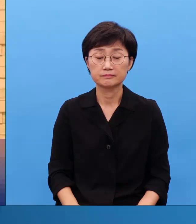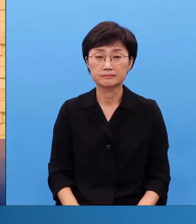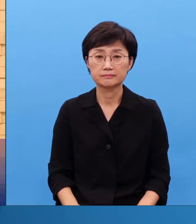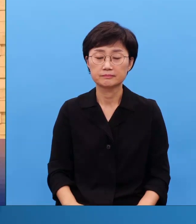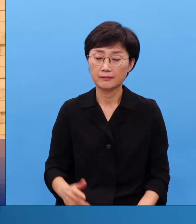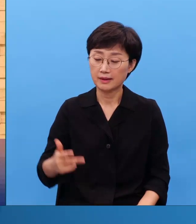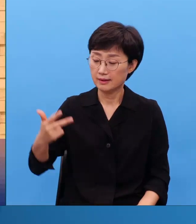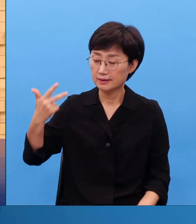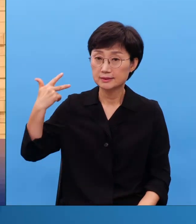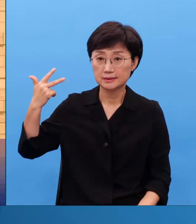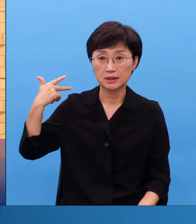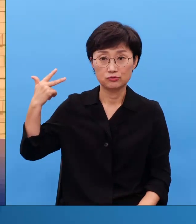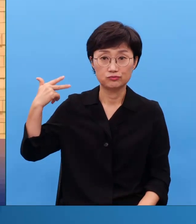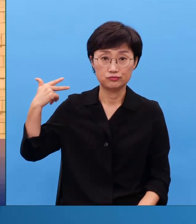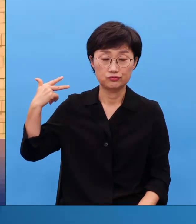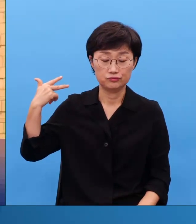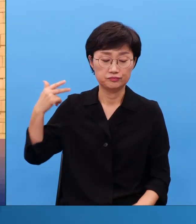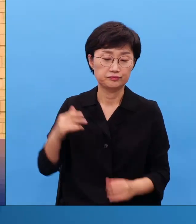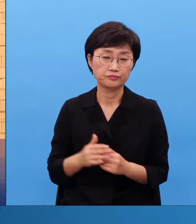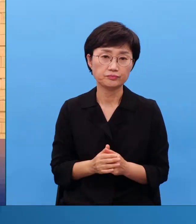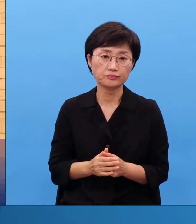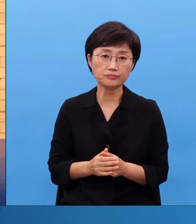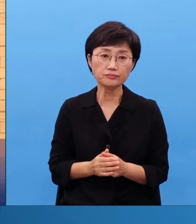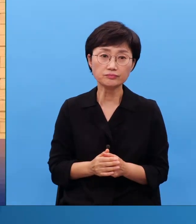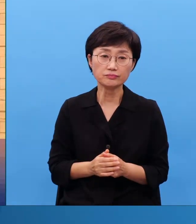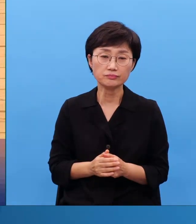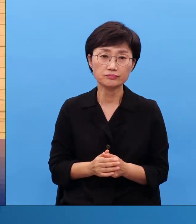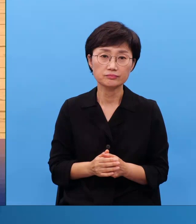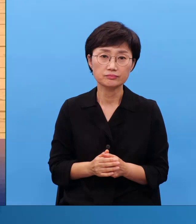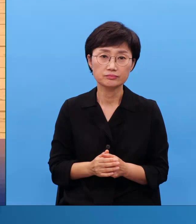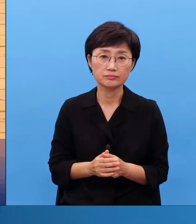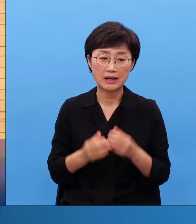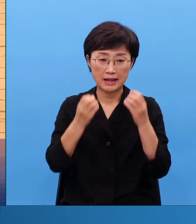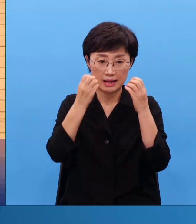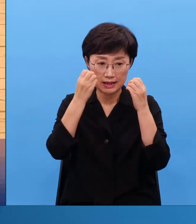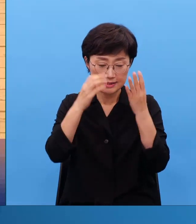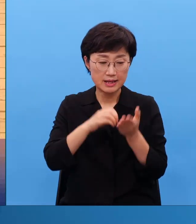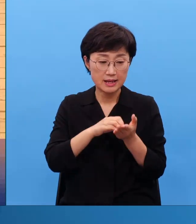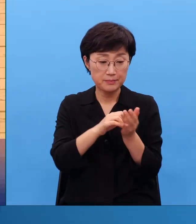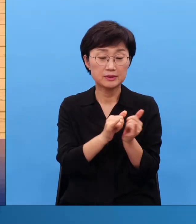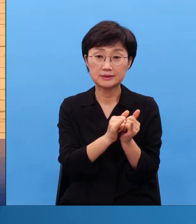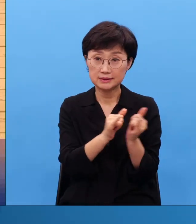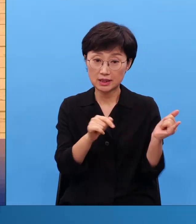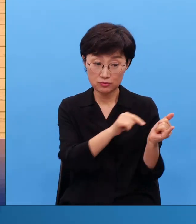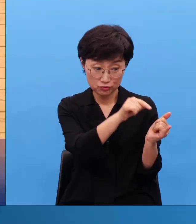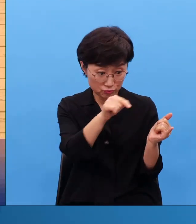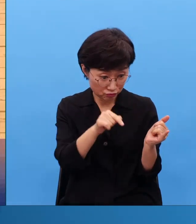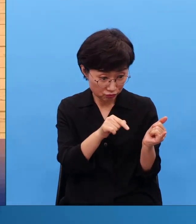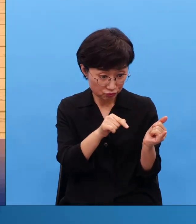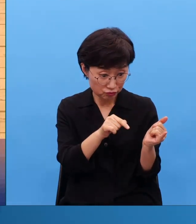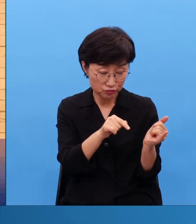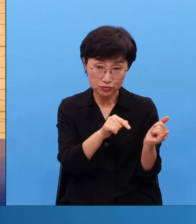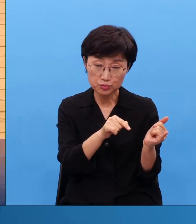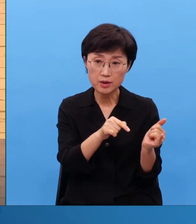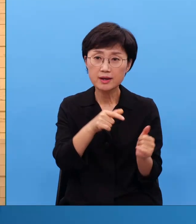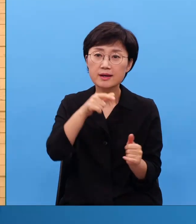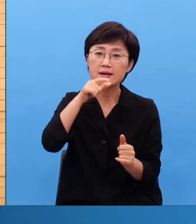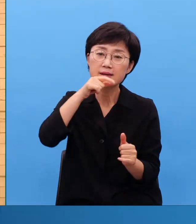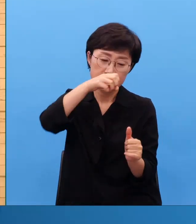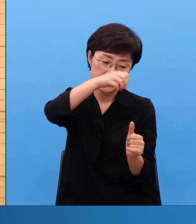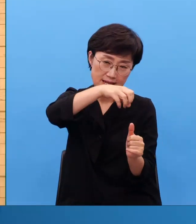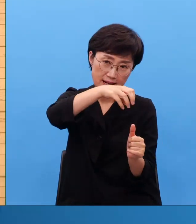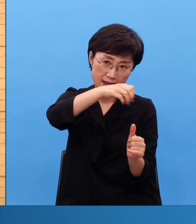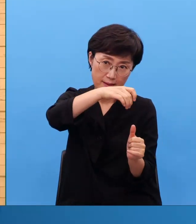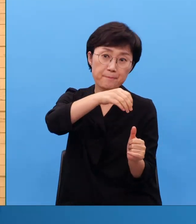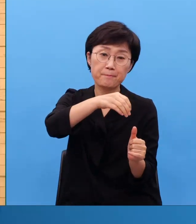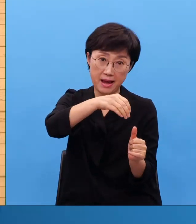지난 주일에는 여러분들이 새 가족들이 세례를 받았을 겁니다. I'm sure that all of our new believers received baptism last